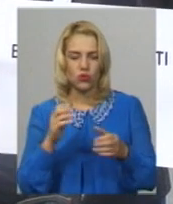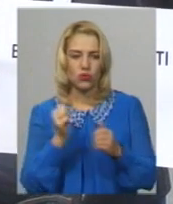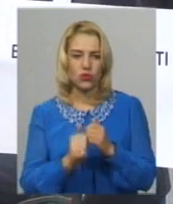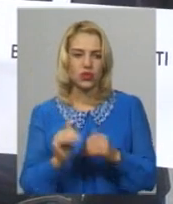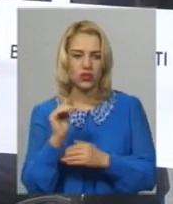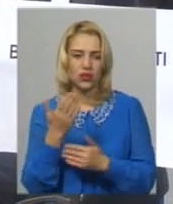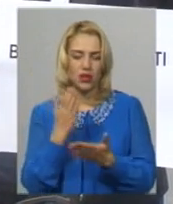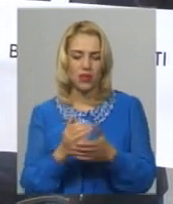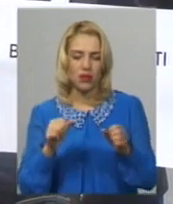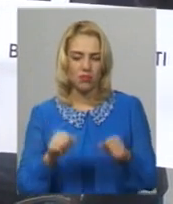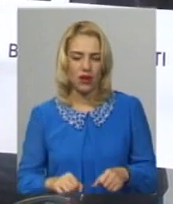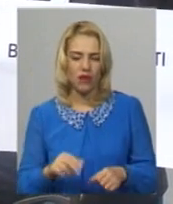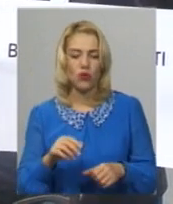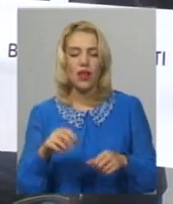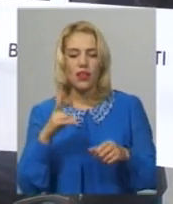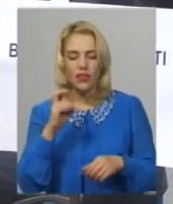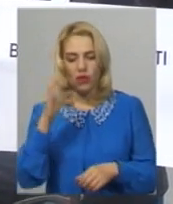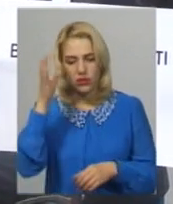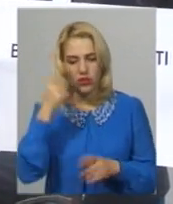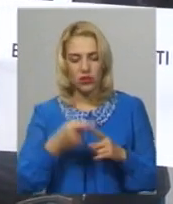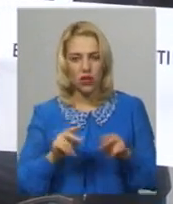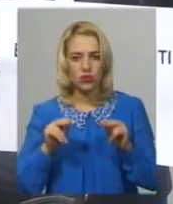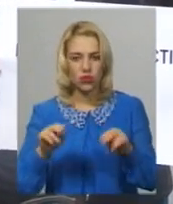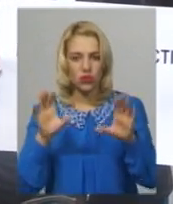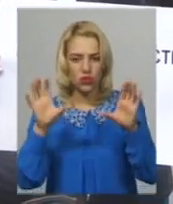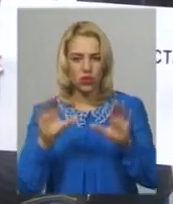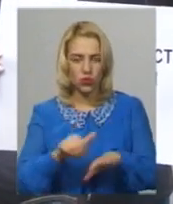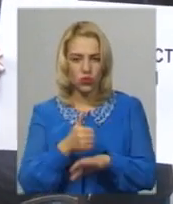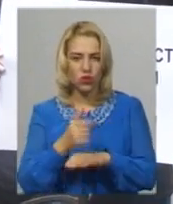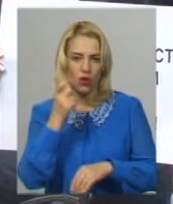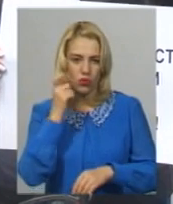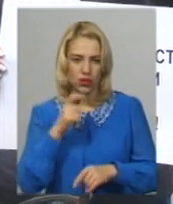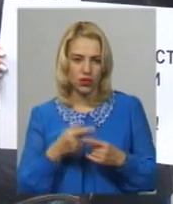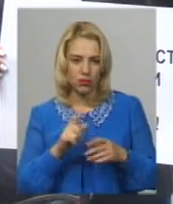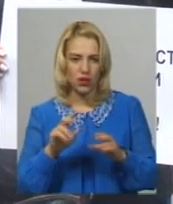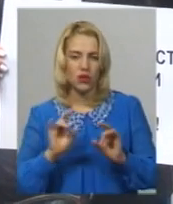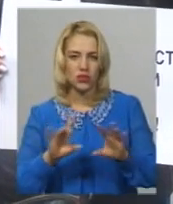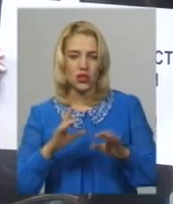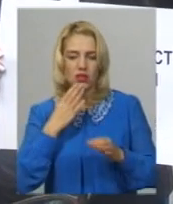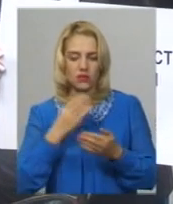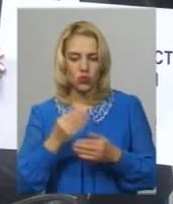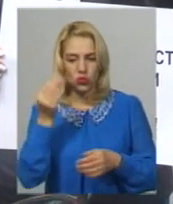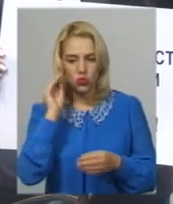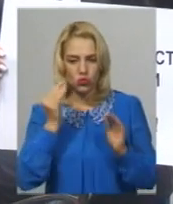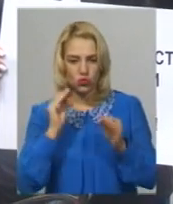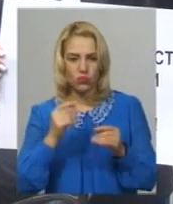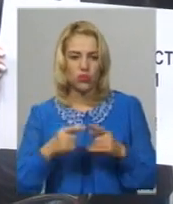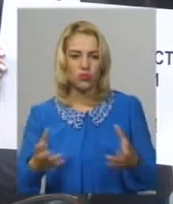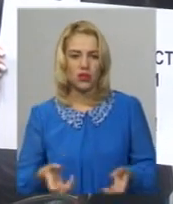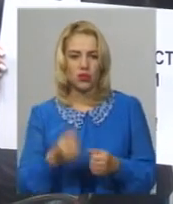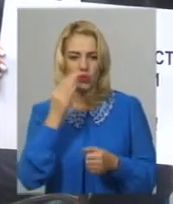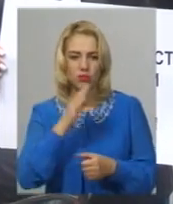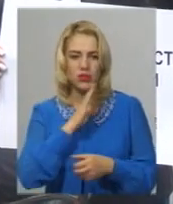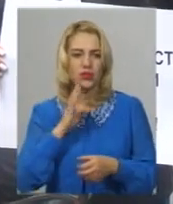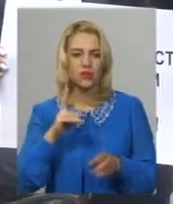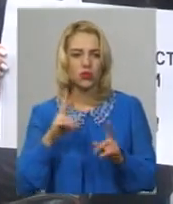гарантується Конституцією України. Тому ми просто прийшли висловити мирно свою думку, підтримати тих батьків, які так само, можливо,